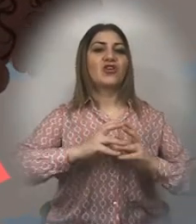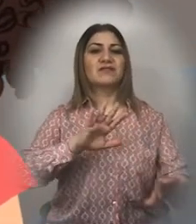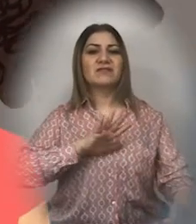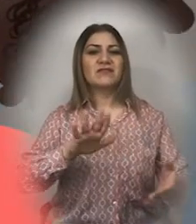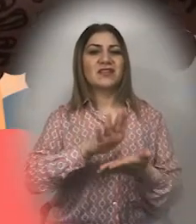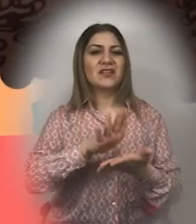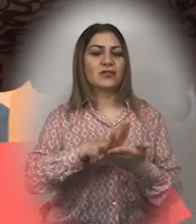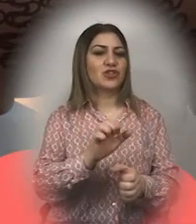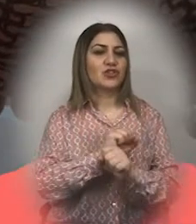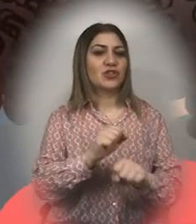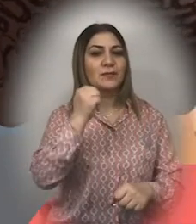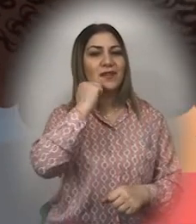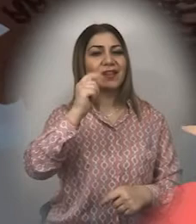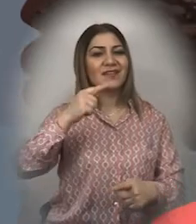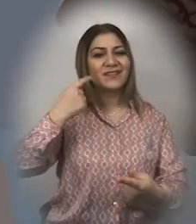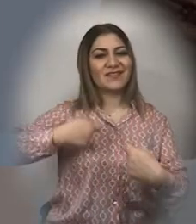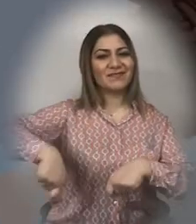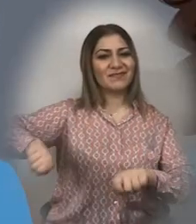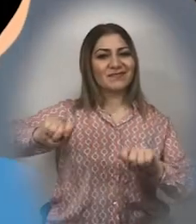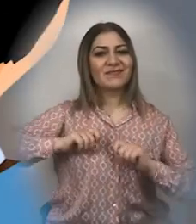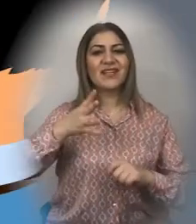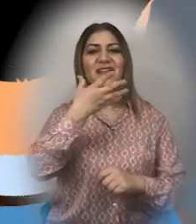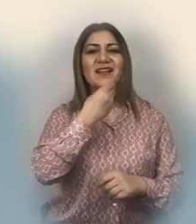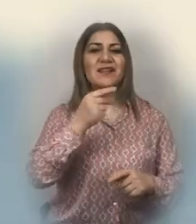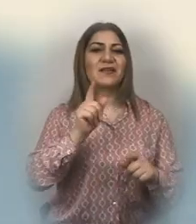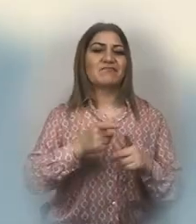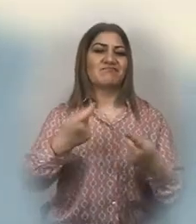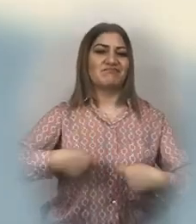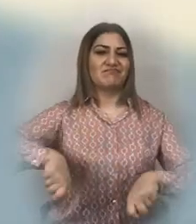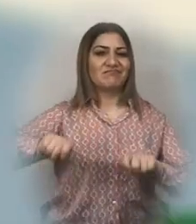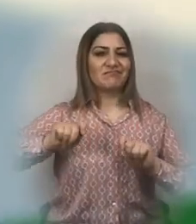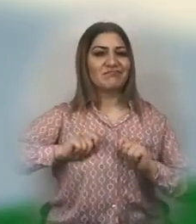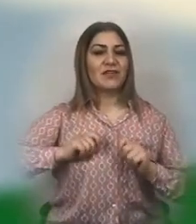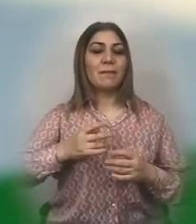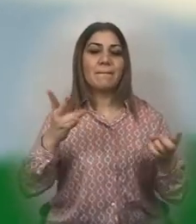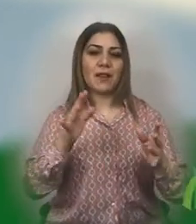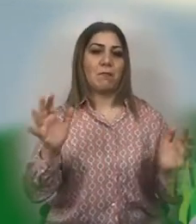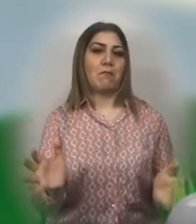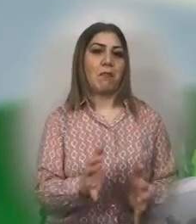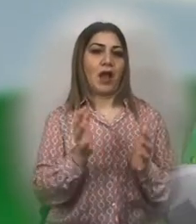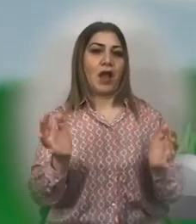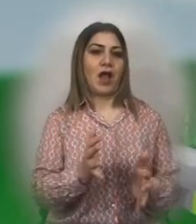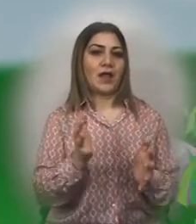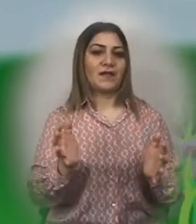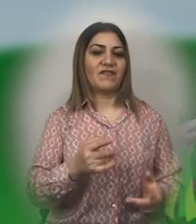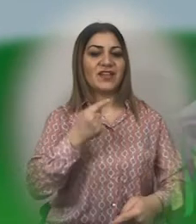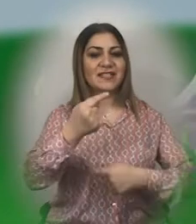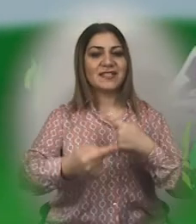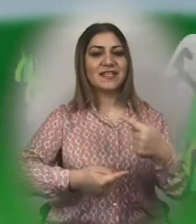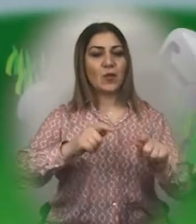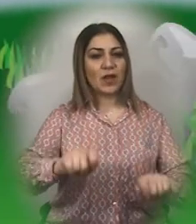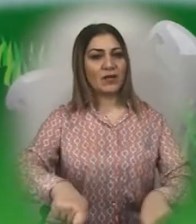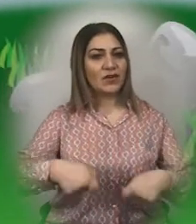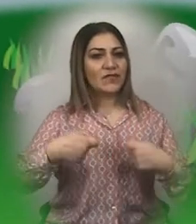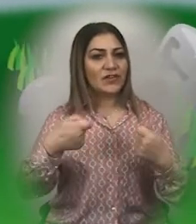սուր գործիքով արված ինչ-որ գրառումներ։ Դա անկրթություն է, չի կարելի վնասել հուշարձանը, աղտոտել տարածքը, ընդհանրապես